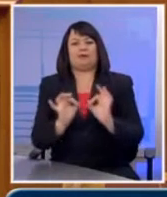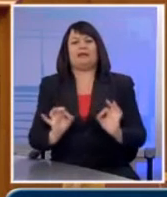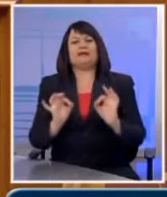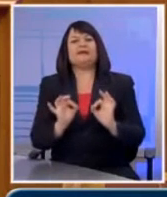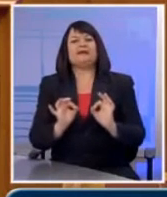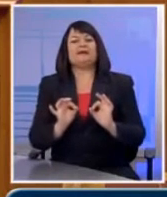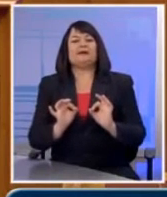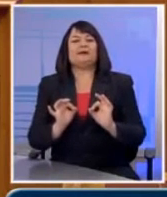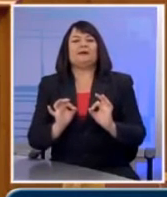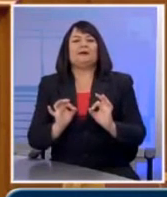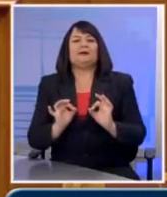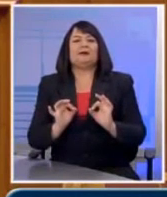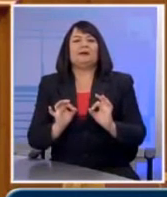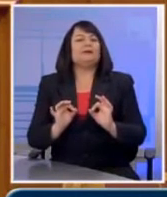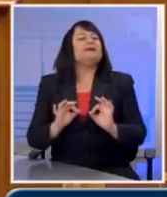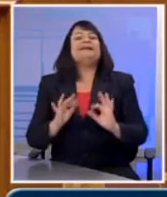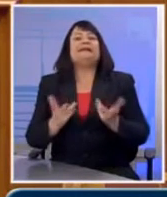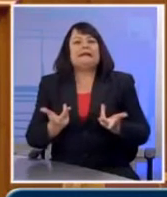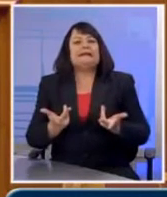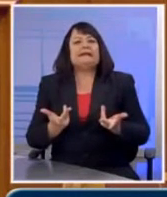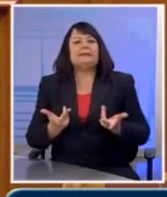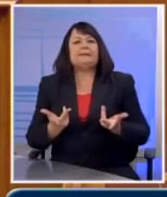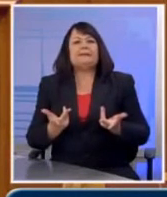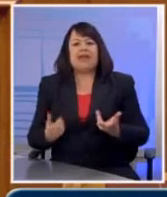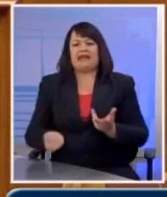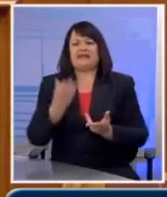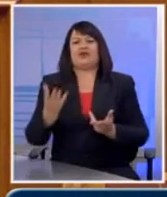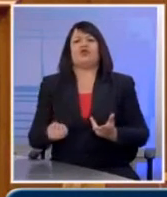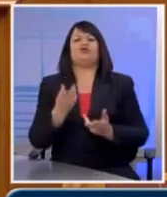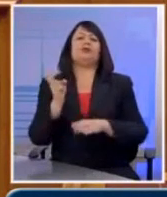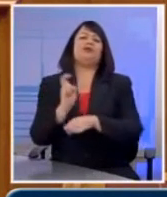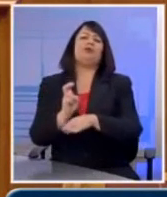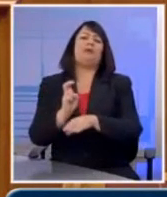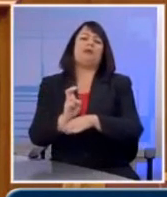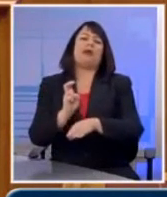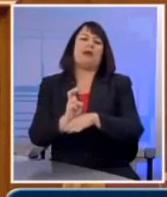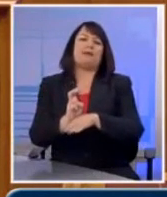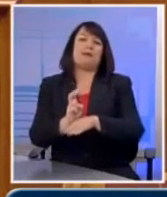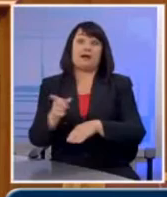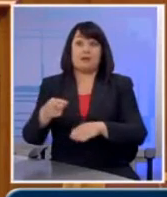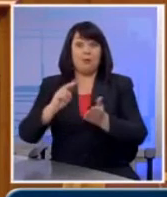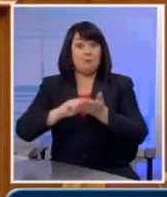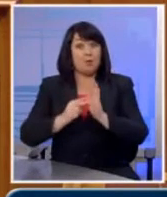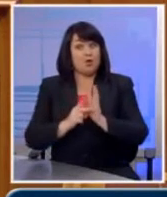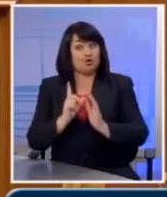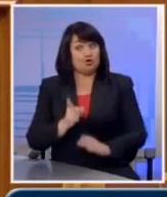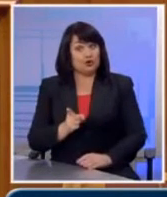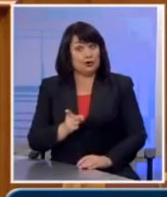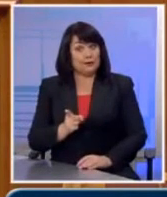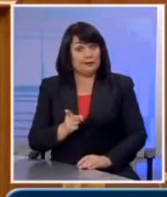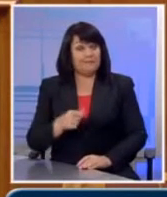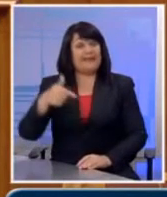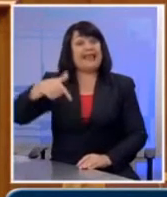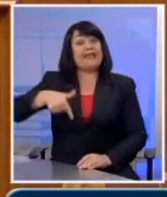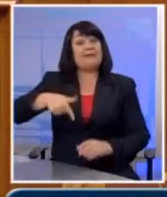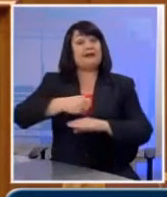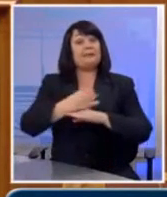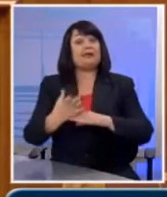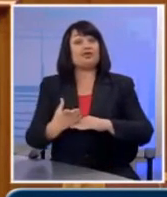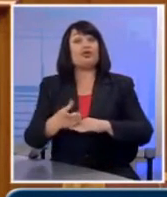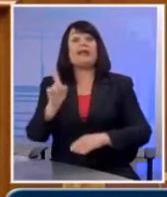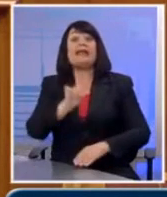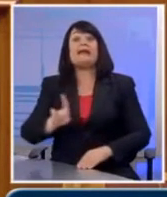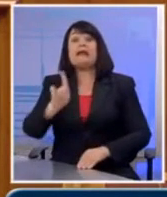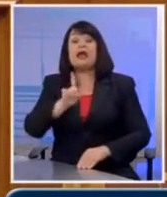ετοιμάζει την παλινόρθωση των ορφανών του εξυγχρονισμού. Και εδώ πρέπει να προσέξετε και η κυρία Γεννηματά και ο κύριος